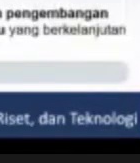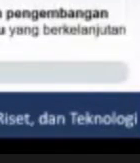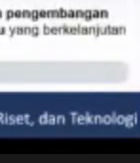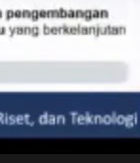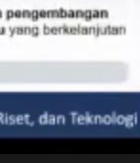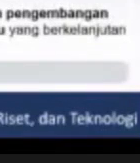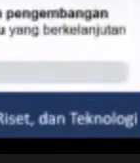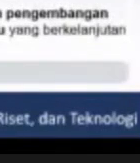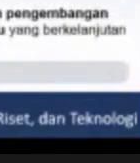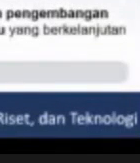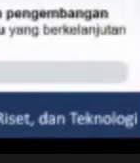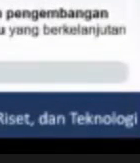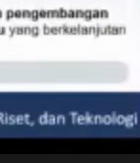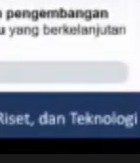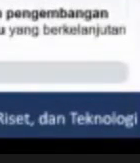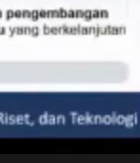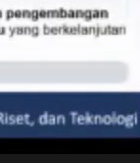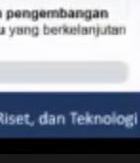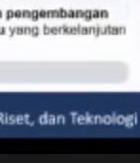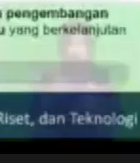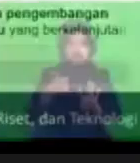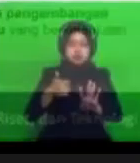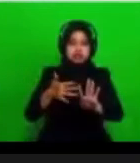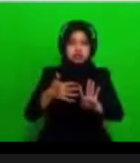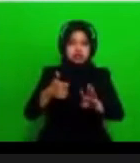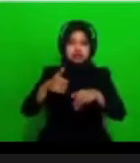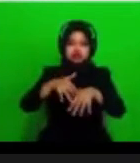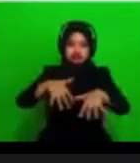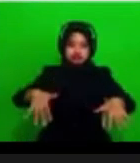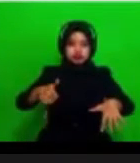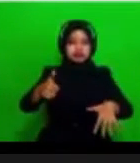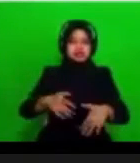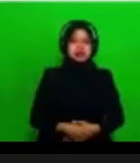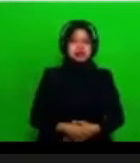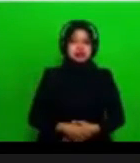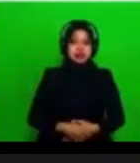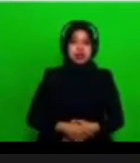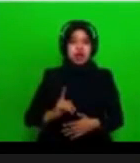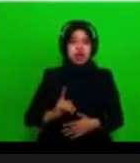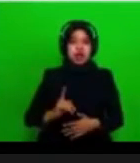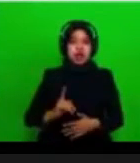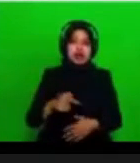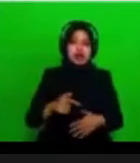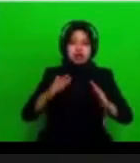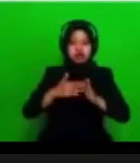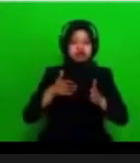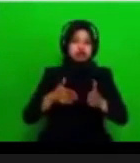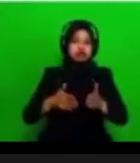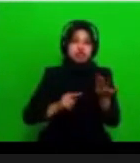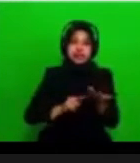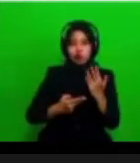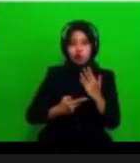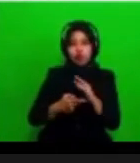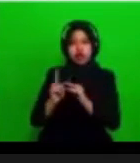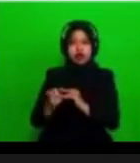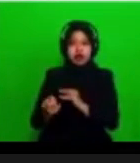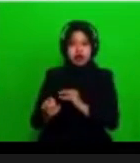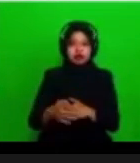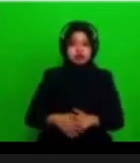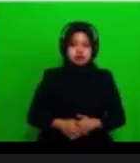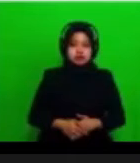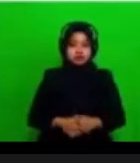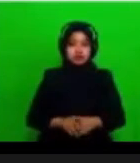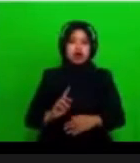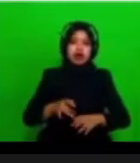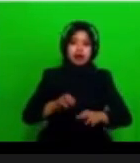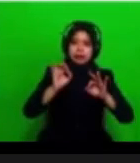ini adalah empat filosofi yang exactly kita turunkan lebih dalam lagi. Nah, lebih dalam lagi di situ ada infrastruktur dan teknologi,